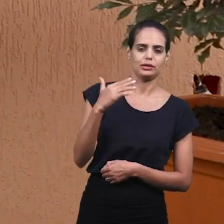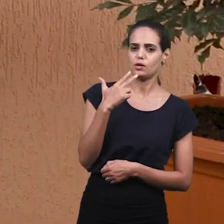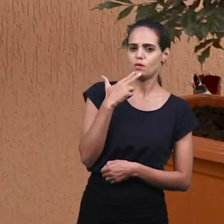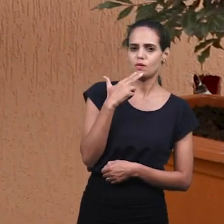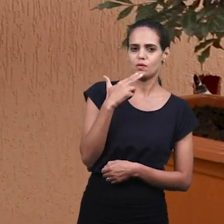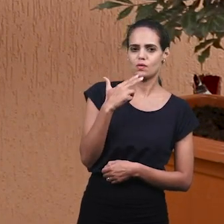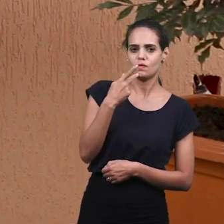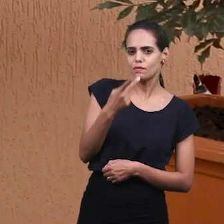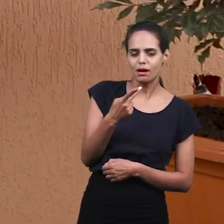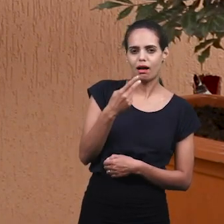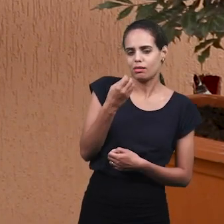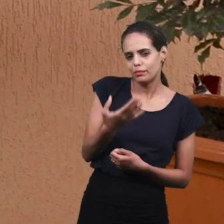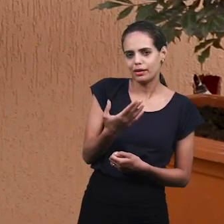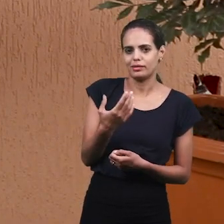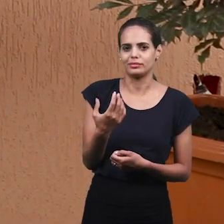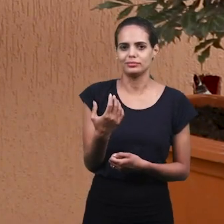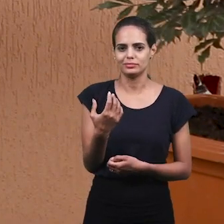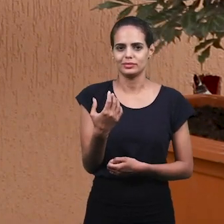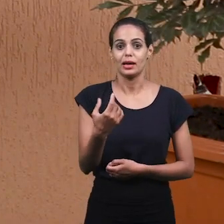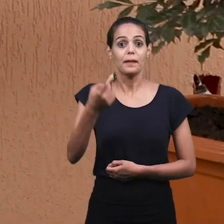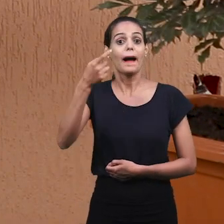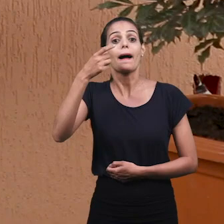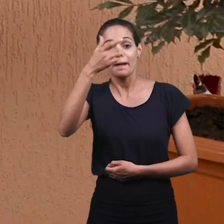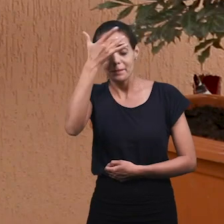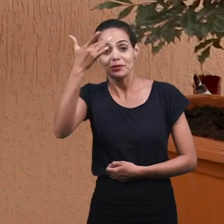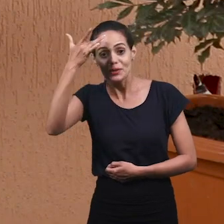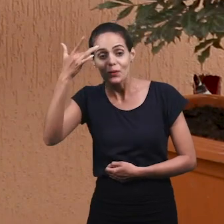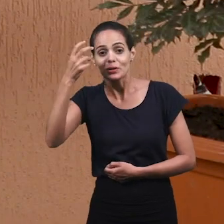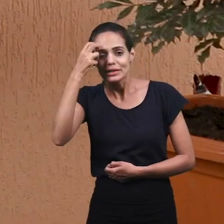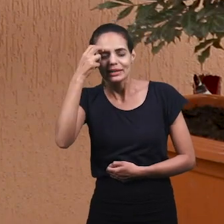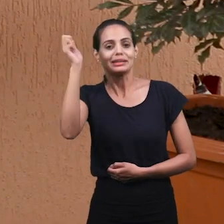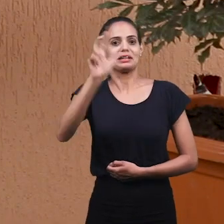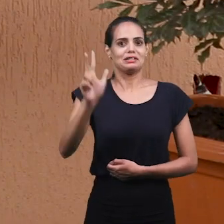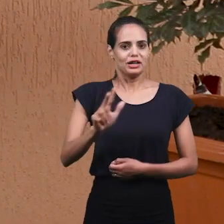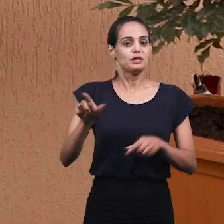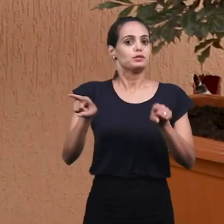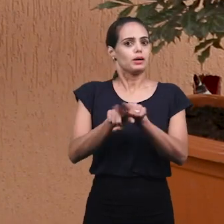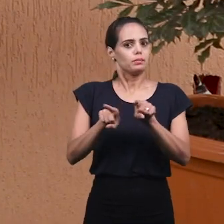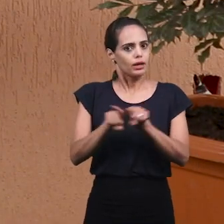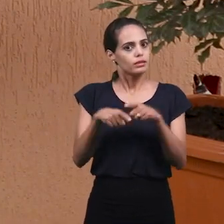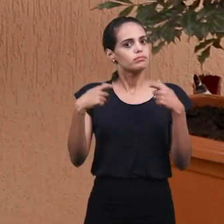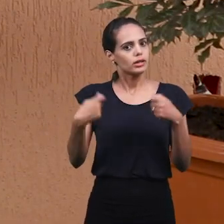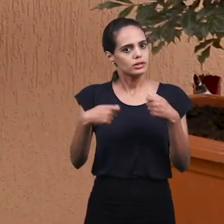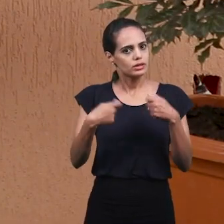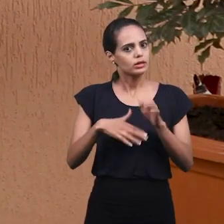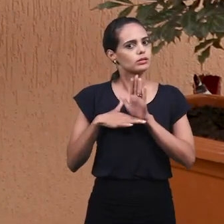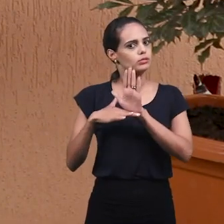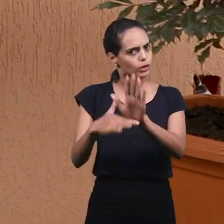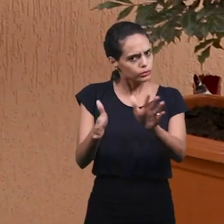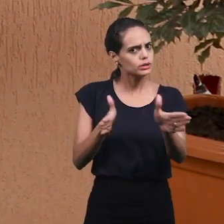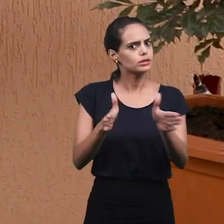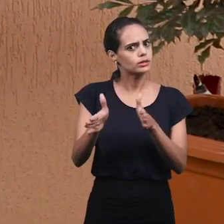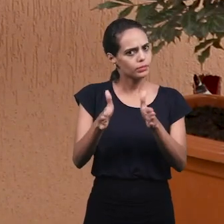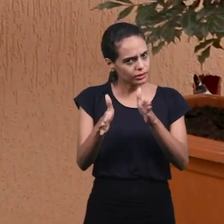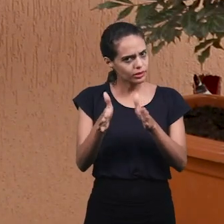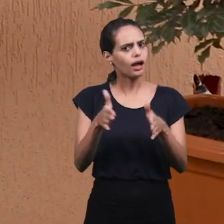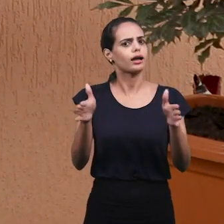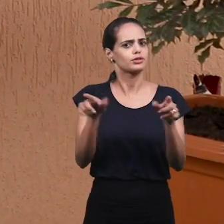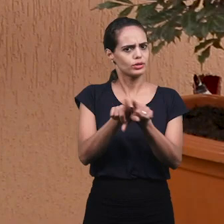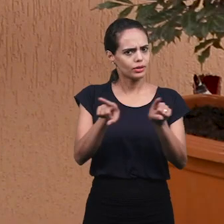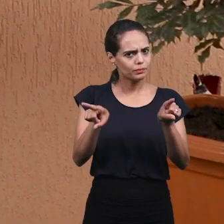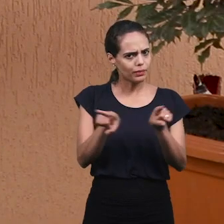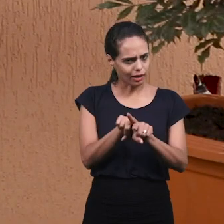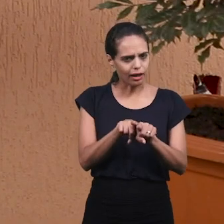les déficits d'attention, et les personnes avec un très intelligentes, elles ont besoin